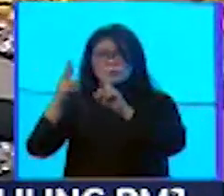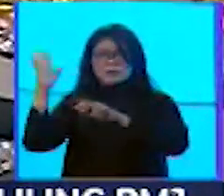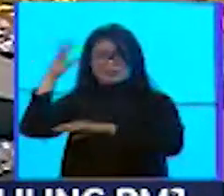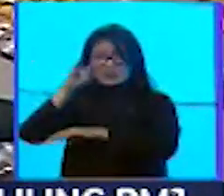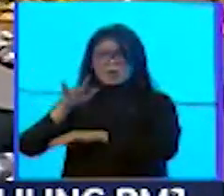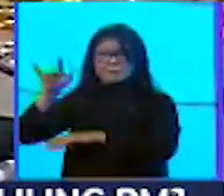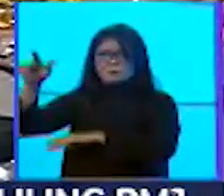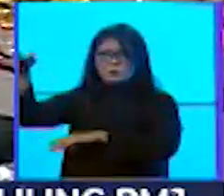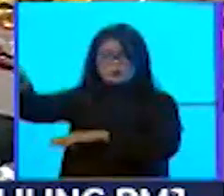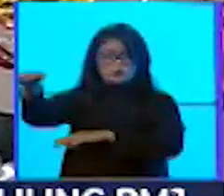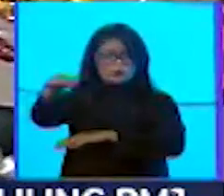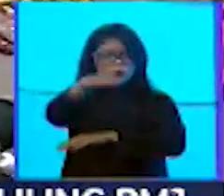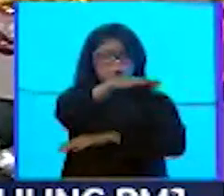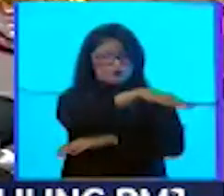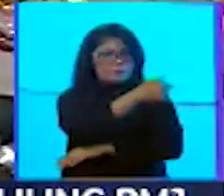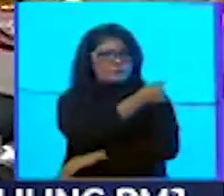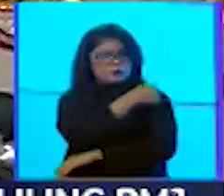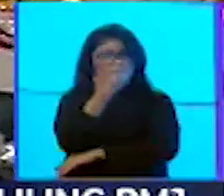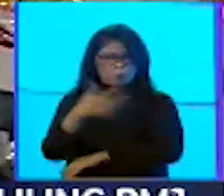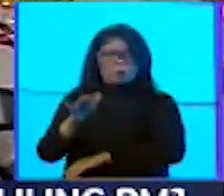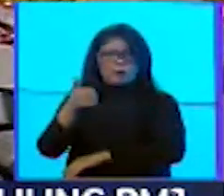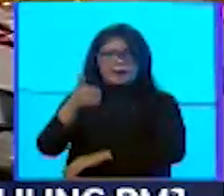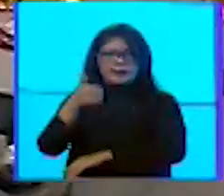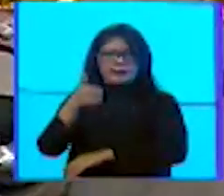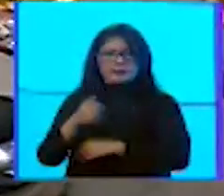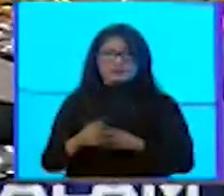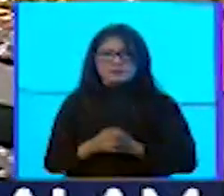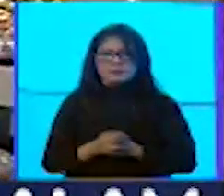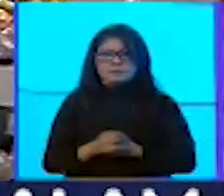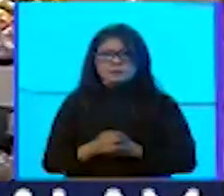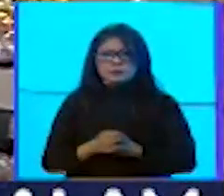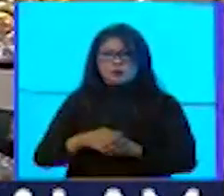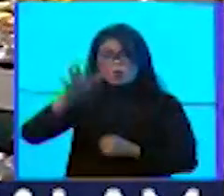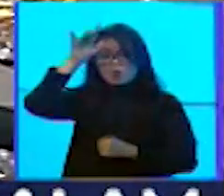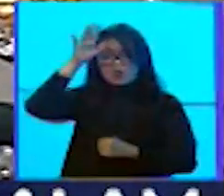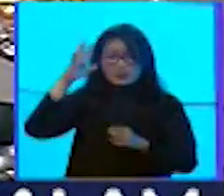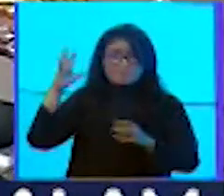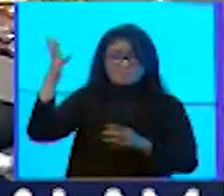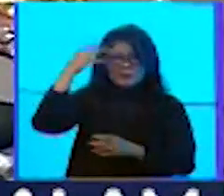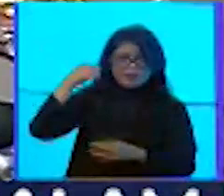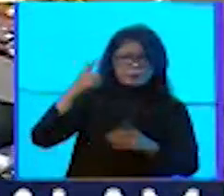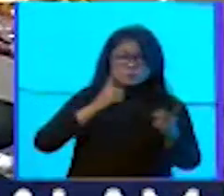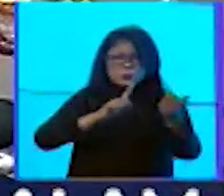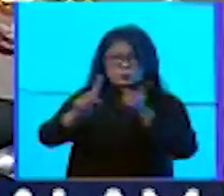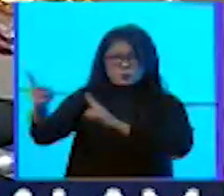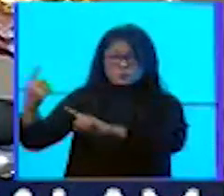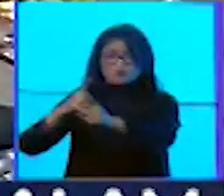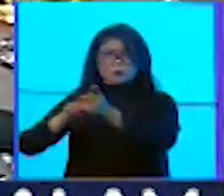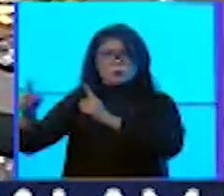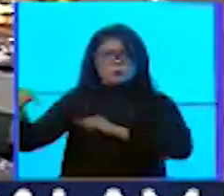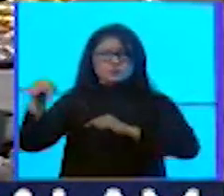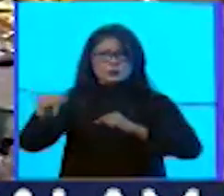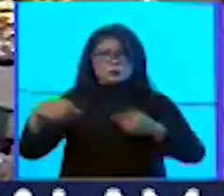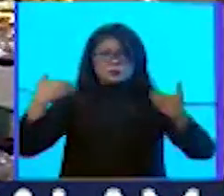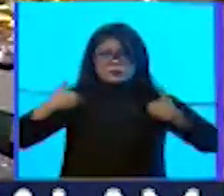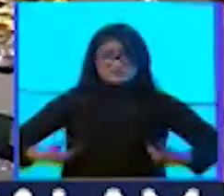vaksinasi? Boleh, jadi diutamakan yang malam hari bisa dalam kondisi sehat,